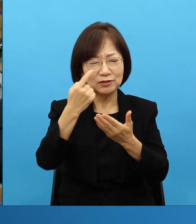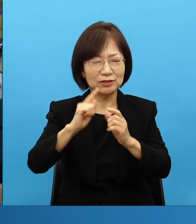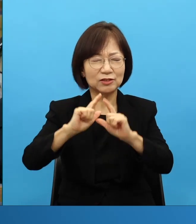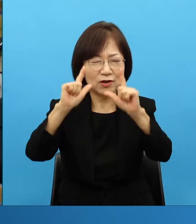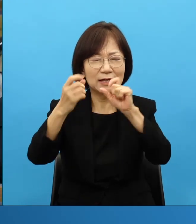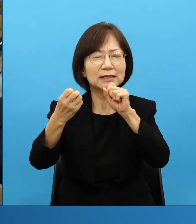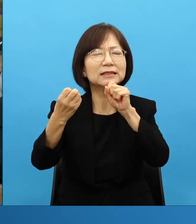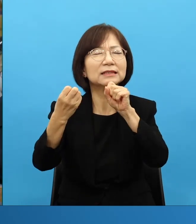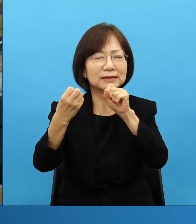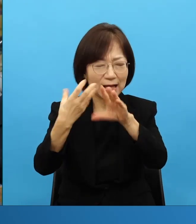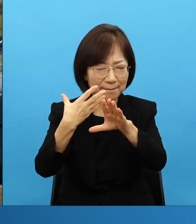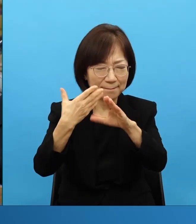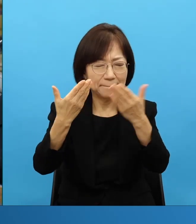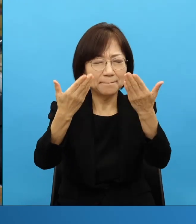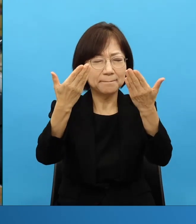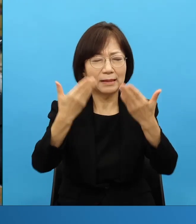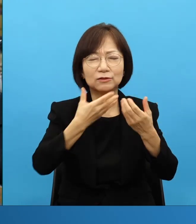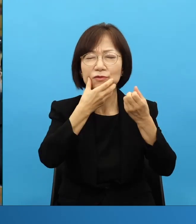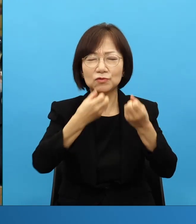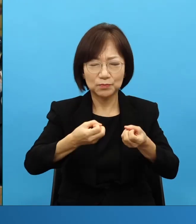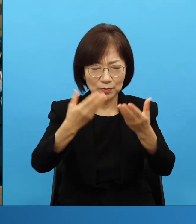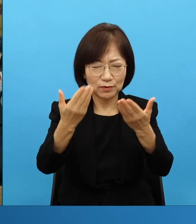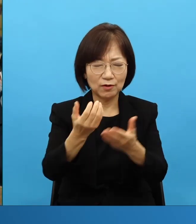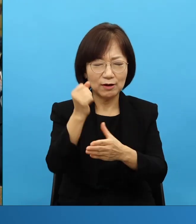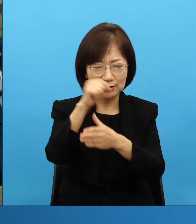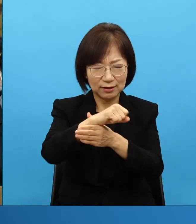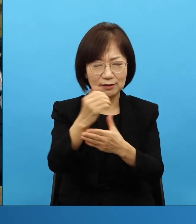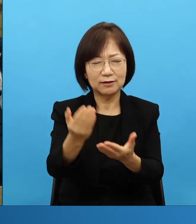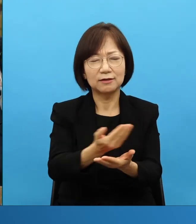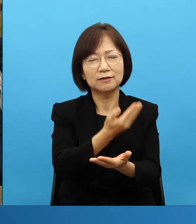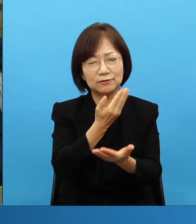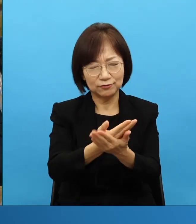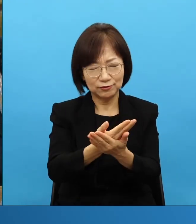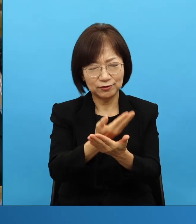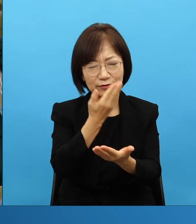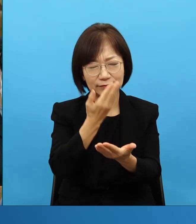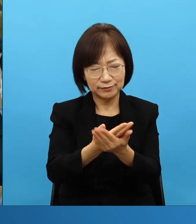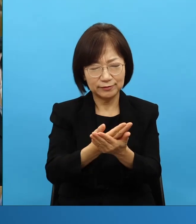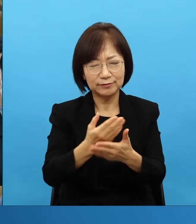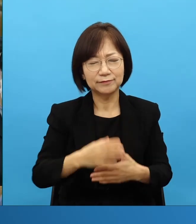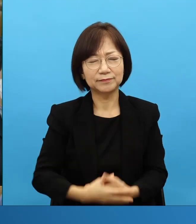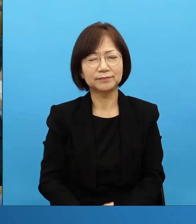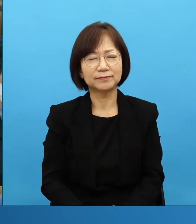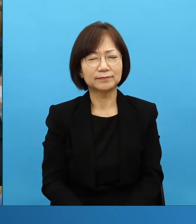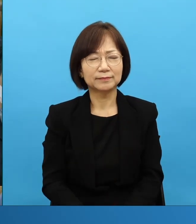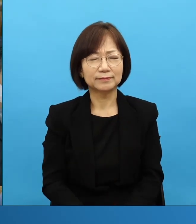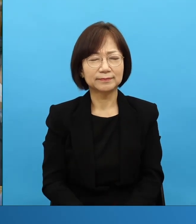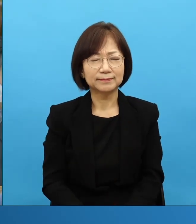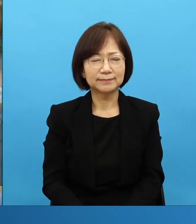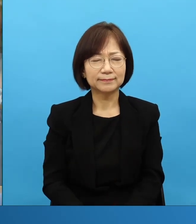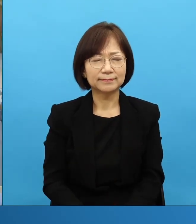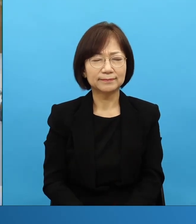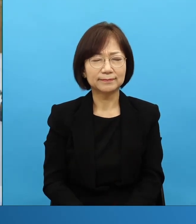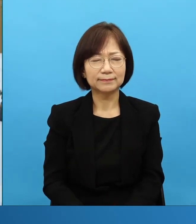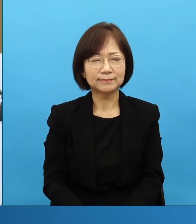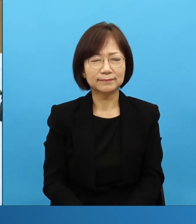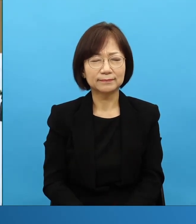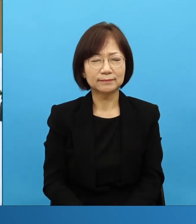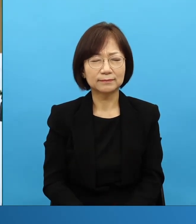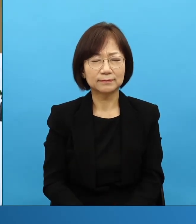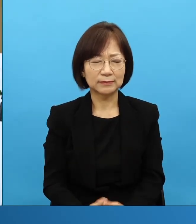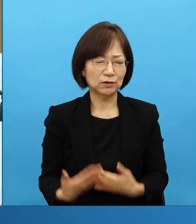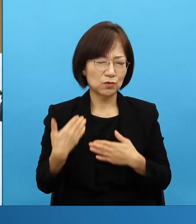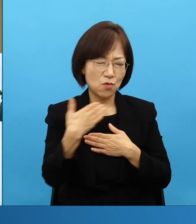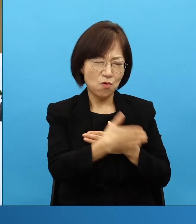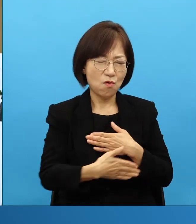built an altar, let our steps become the steps to enjoy the 1,000-year answer that you've prepared for us. 육신의